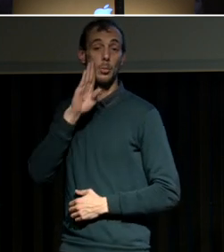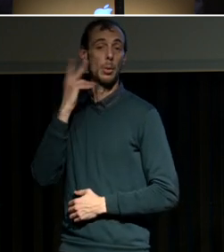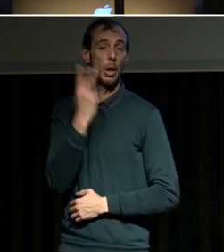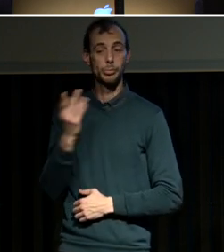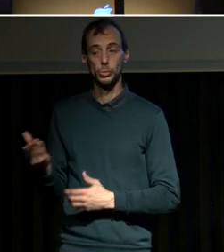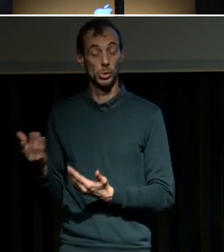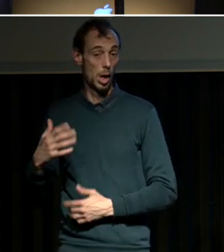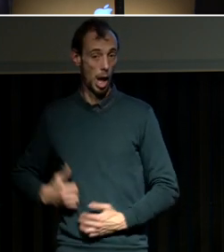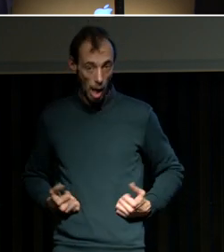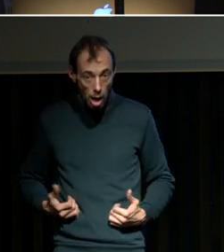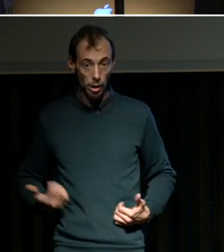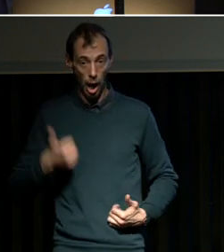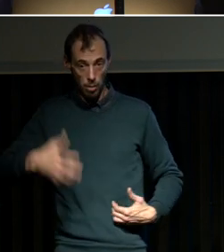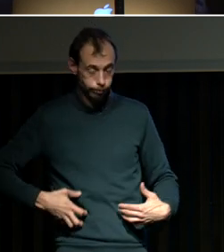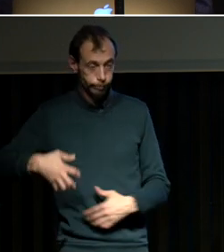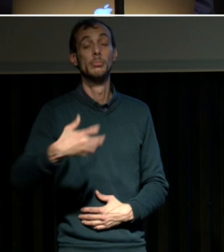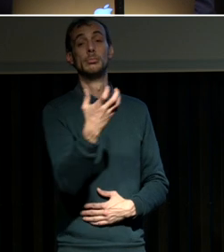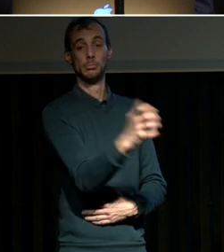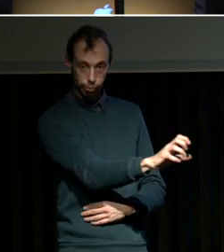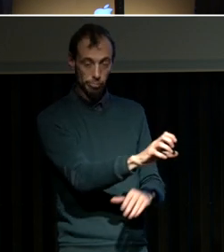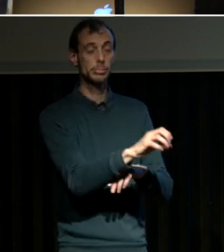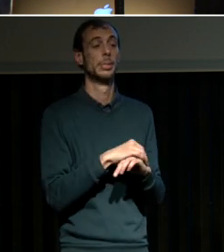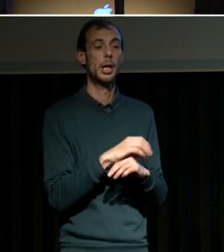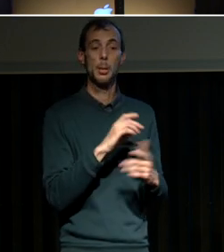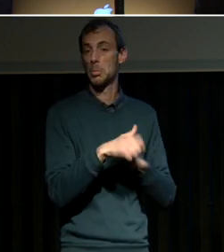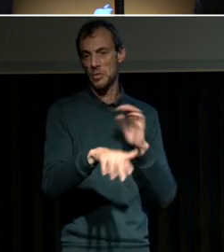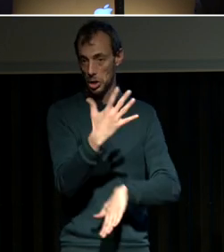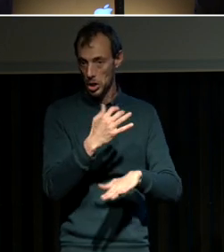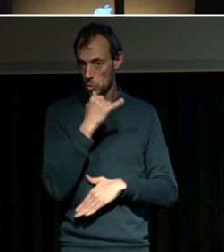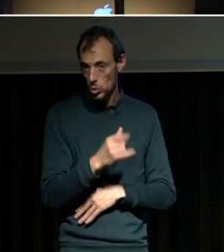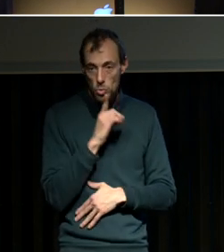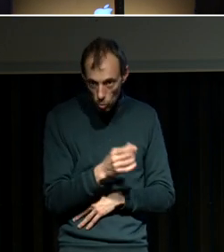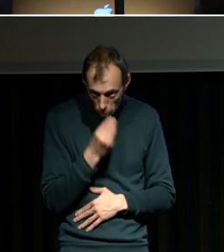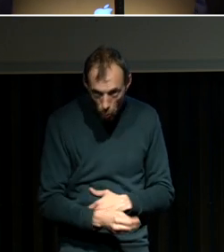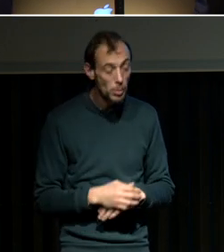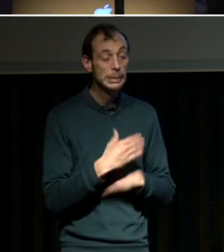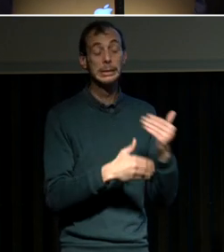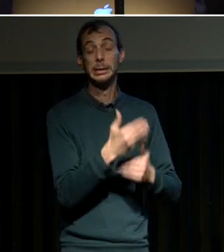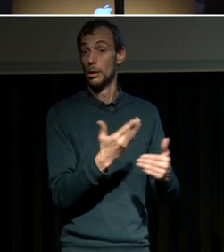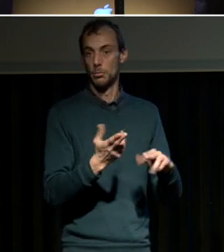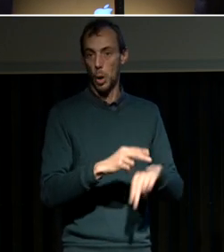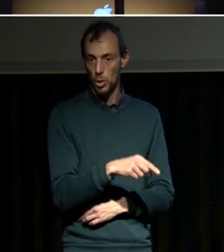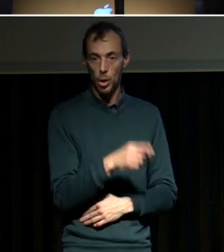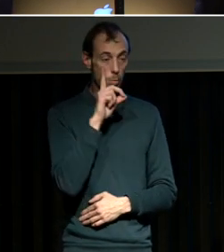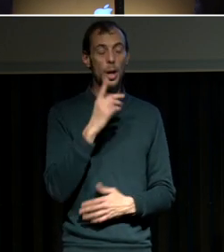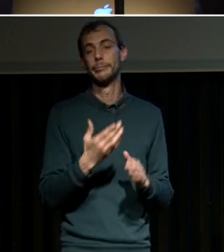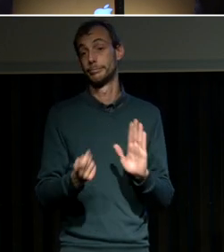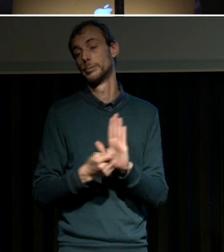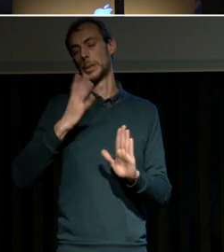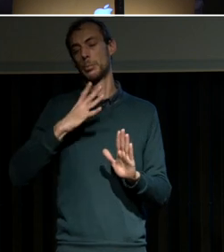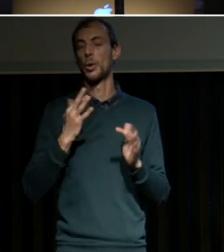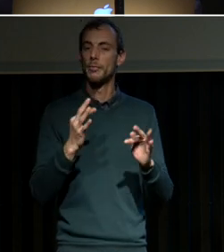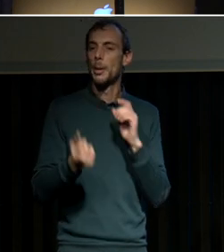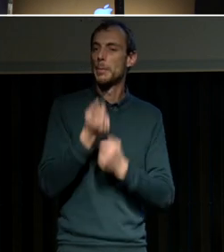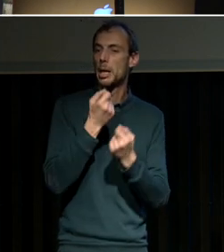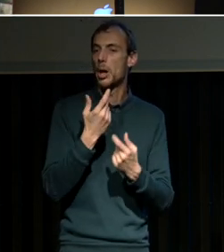jours et le rein s'est arrêté de fonctionner, il est mort. Pourquoi? Parce qu'à cette époque, nous n'avions pas d'immunosuppresseur. Donc finalement, la greffe a très bien marché.